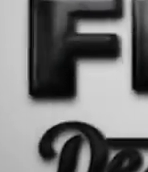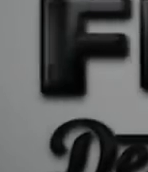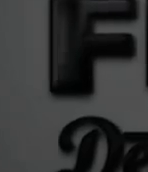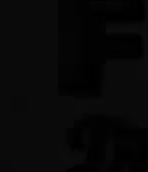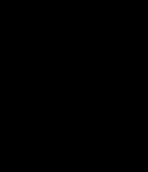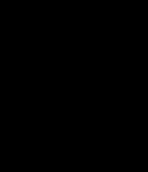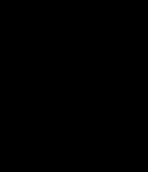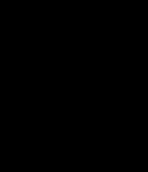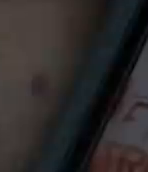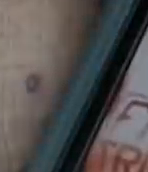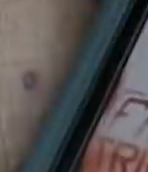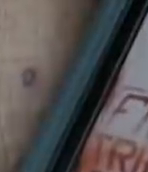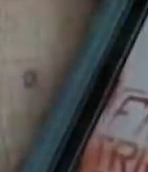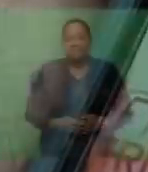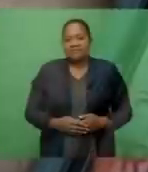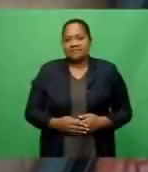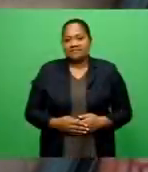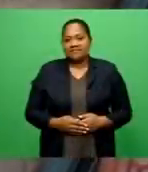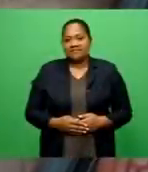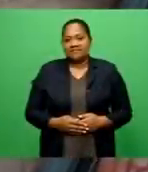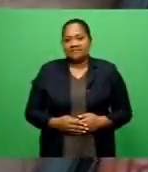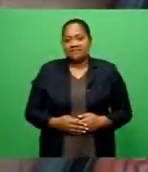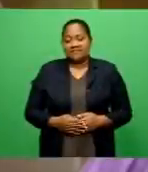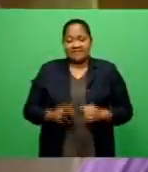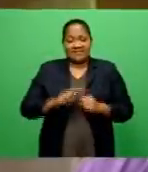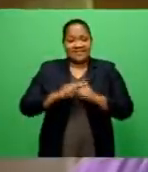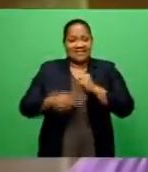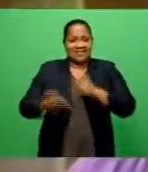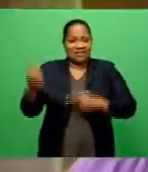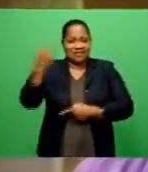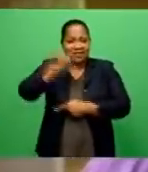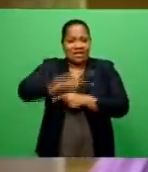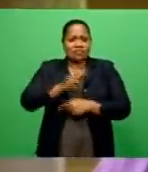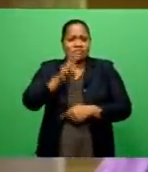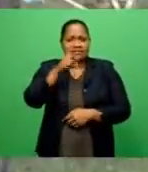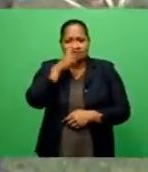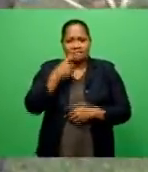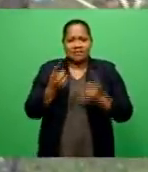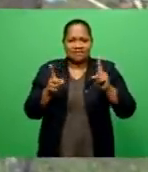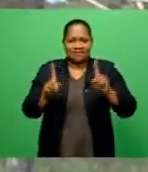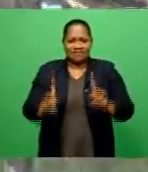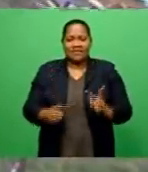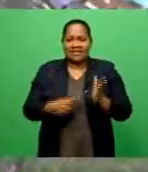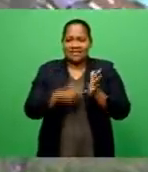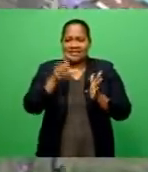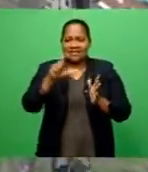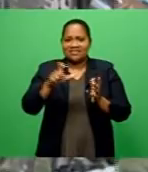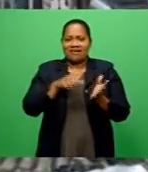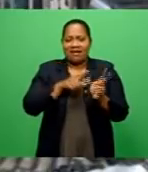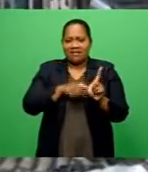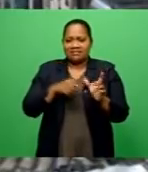2 देश की धड़कन। In the news tonight, 2 lives lost to TC Yasa.